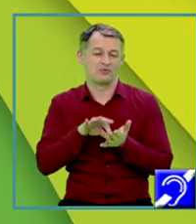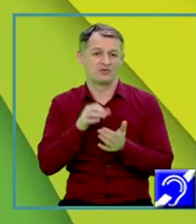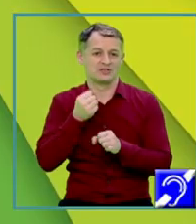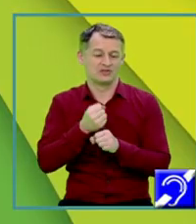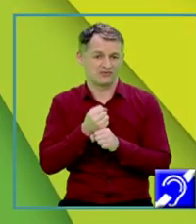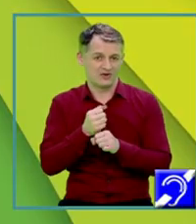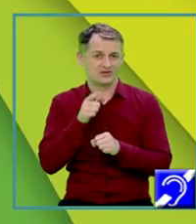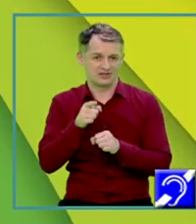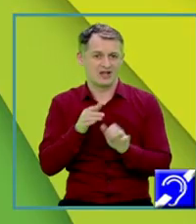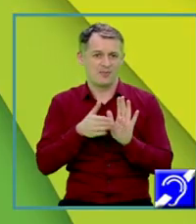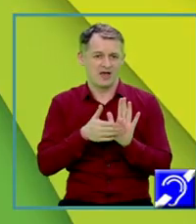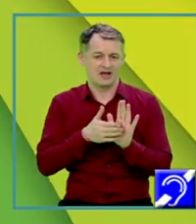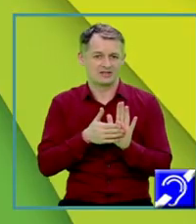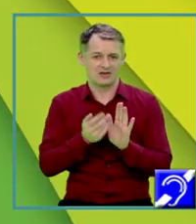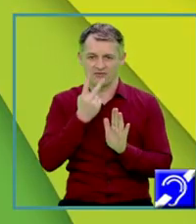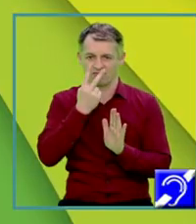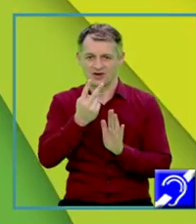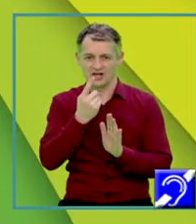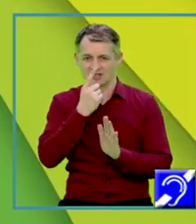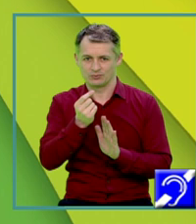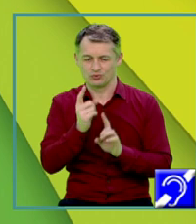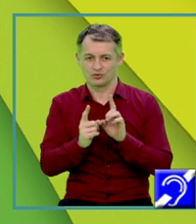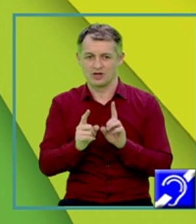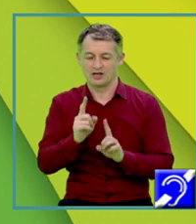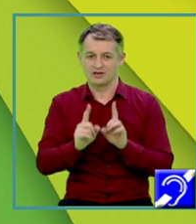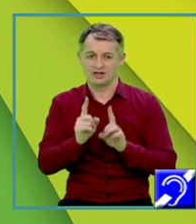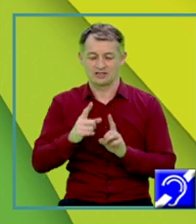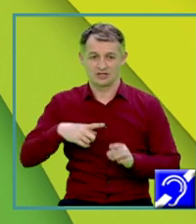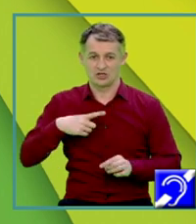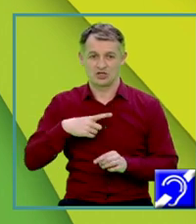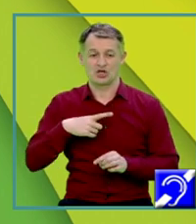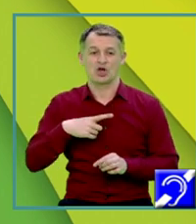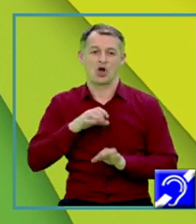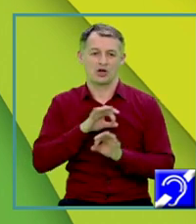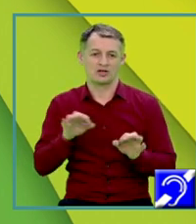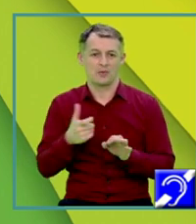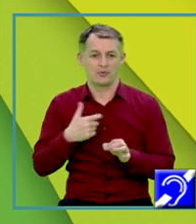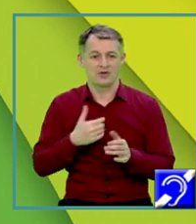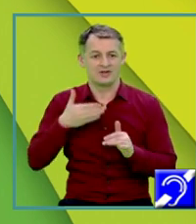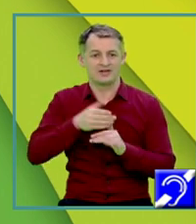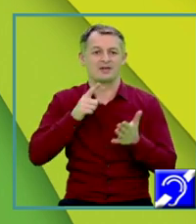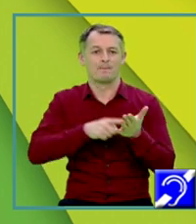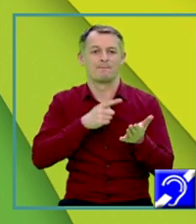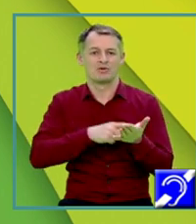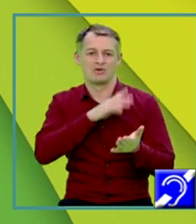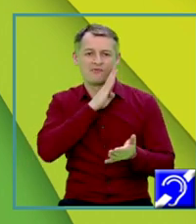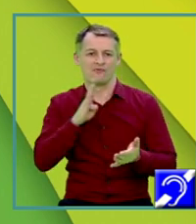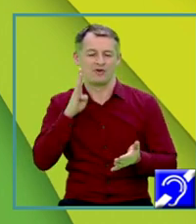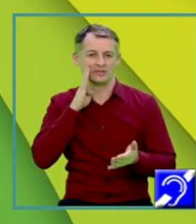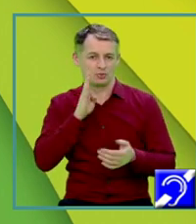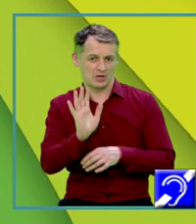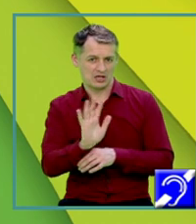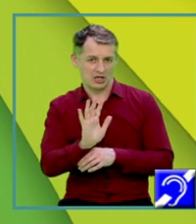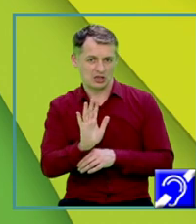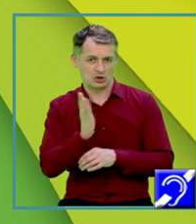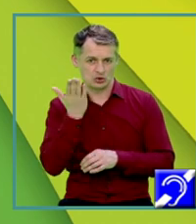a vă verifica dacă răspunsurile voastre sunt corecte, puteți accesați pagina de Facebook Teleșcoală pentru a